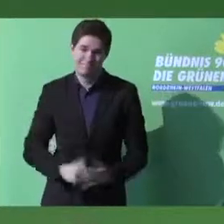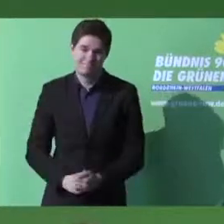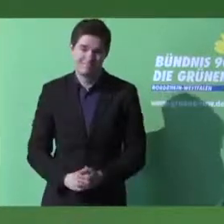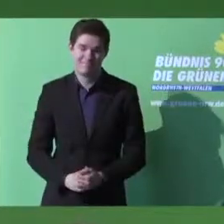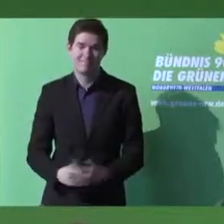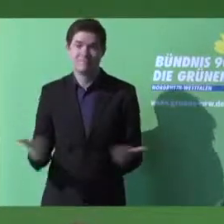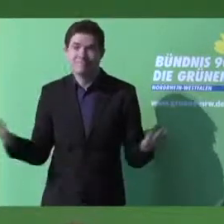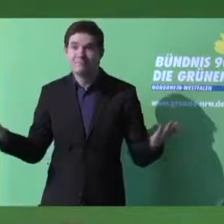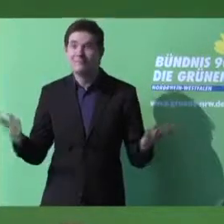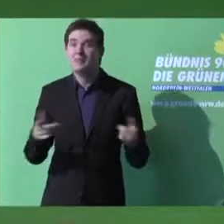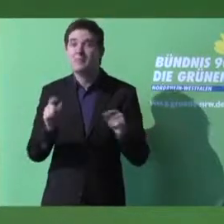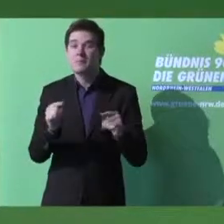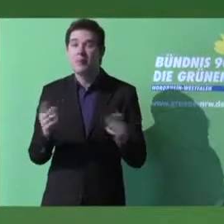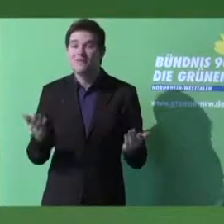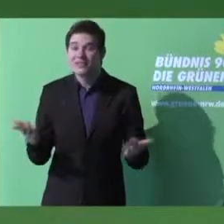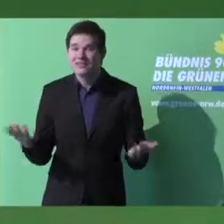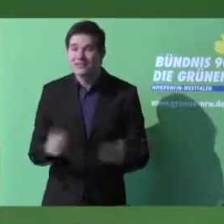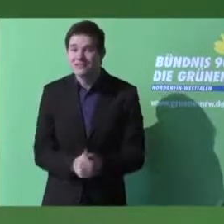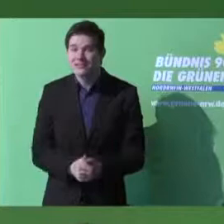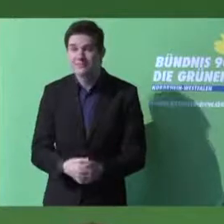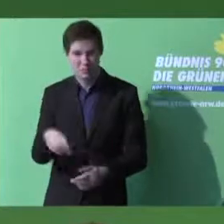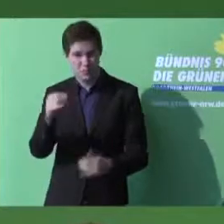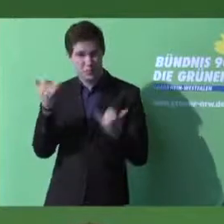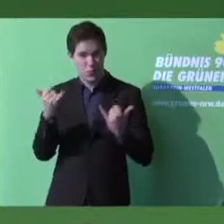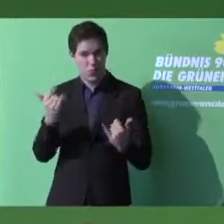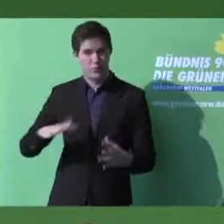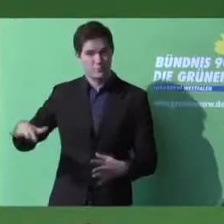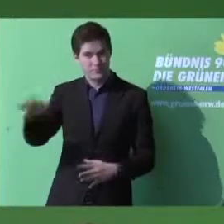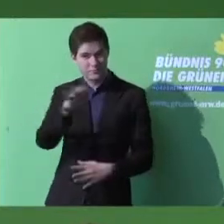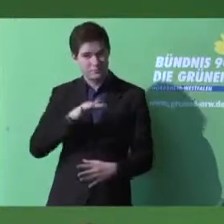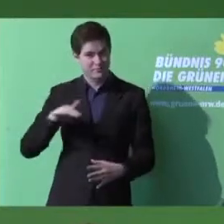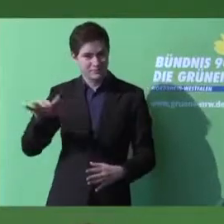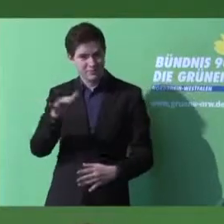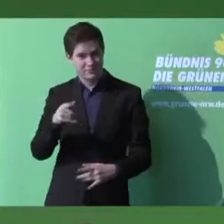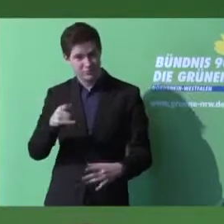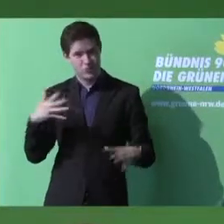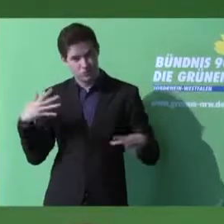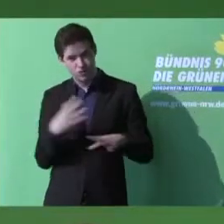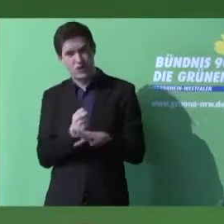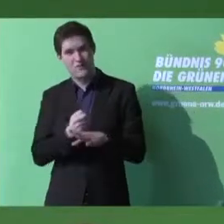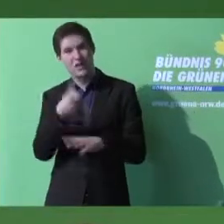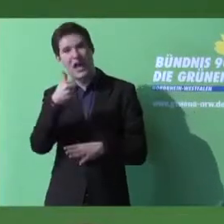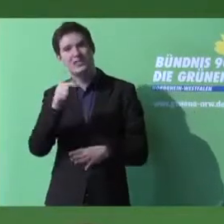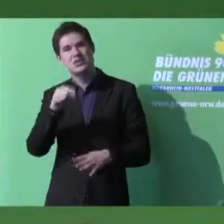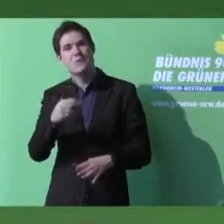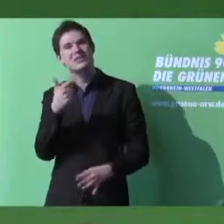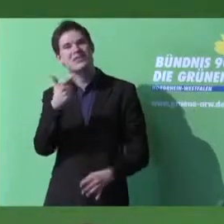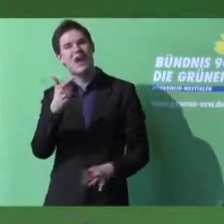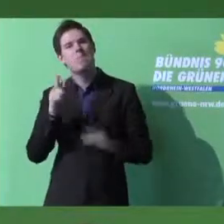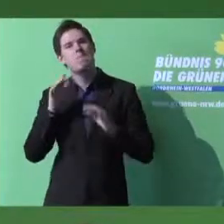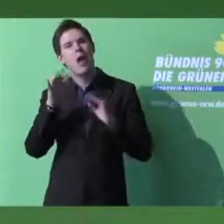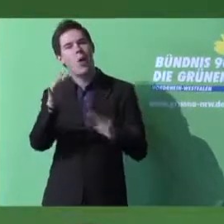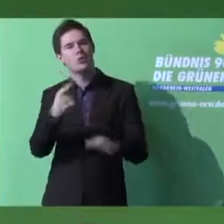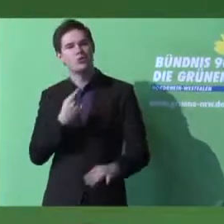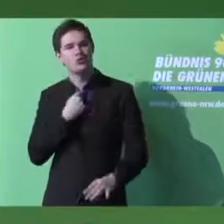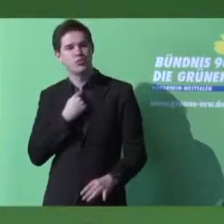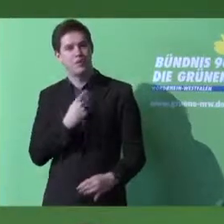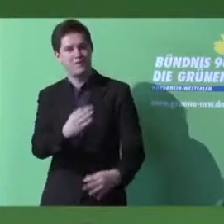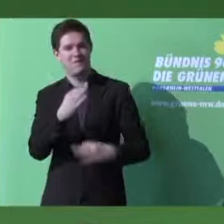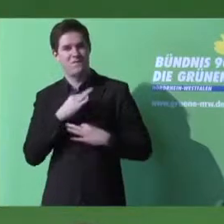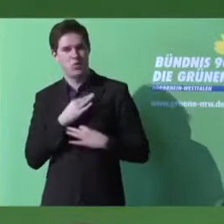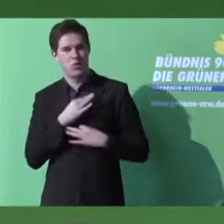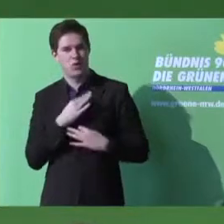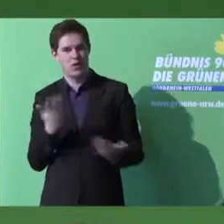Und das heißt, wenn ihr heute 1,2 Millionen Stimmen für unsere übrigens mehr als